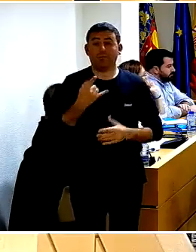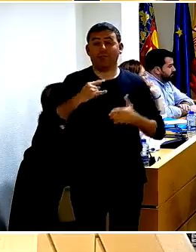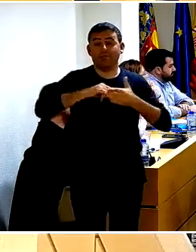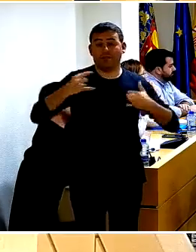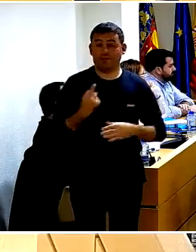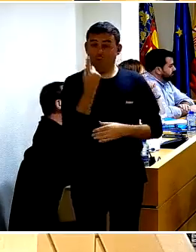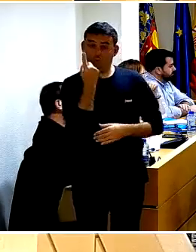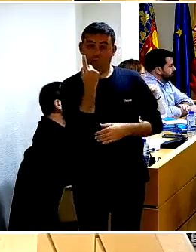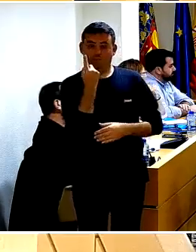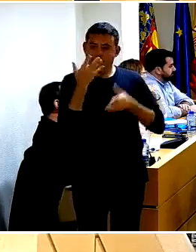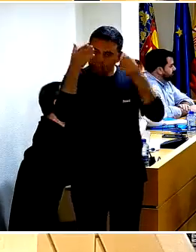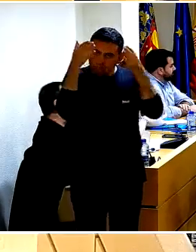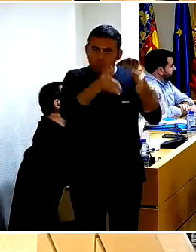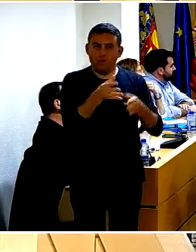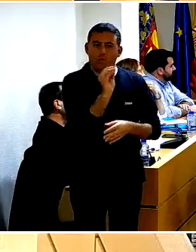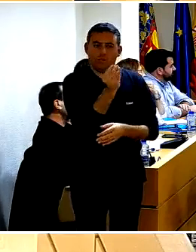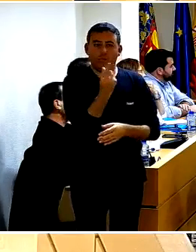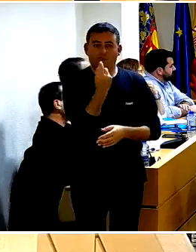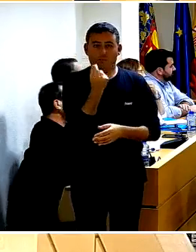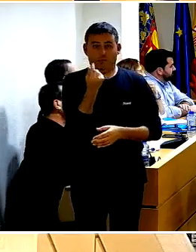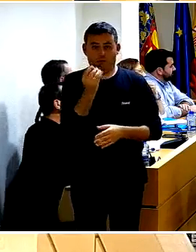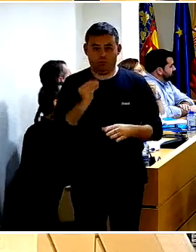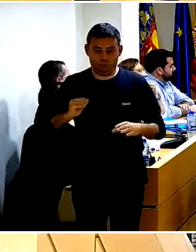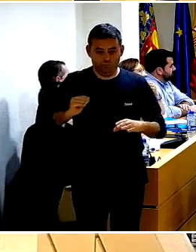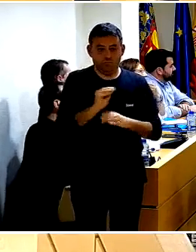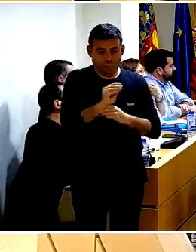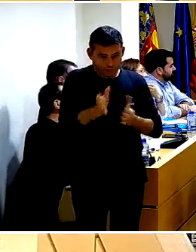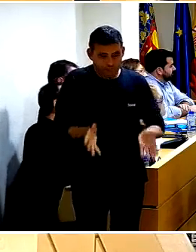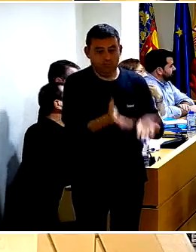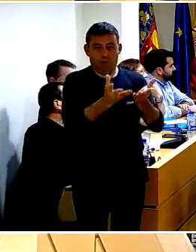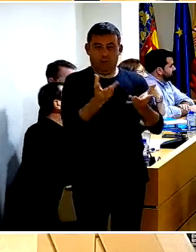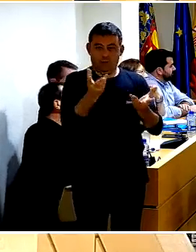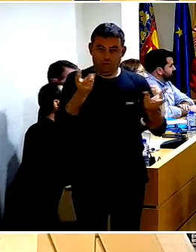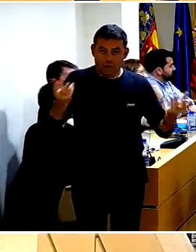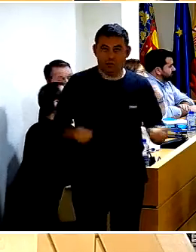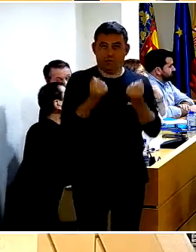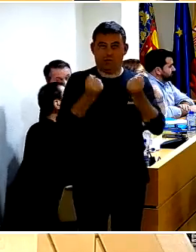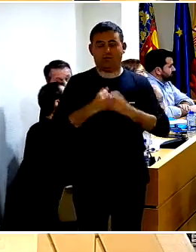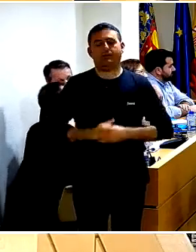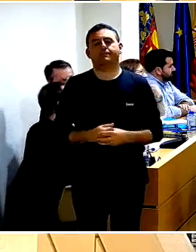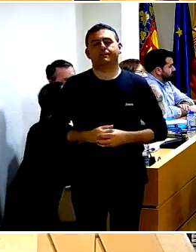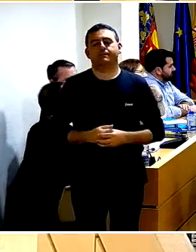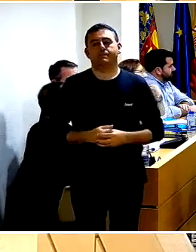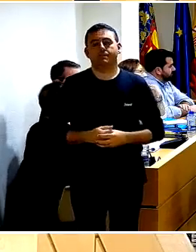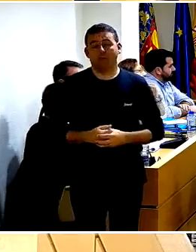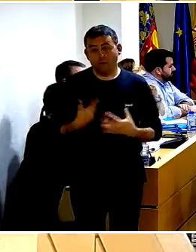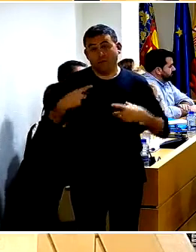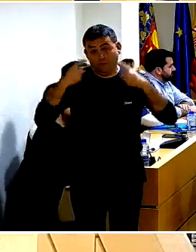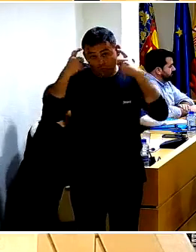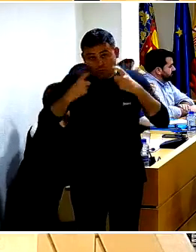hem pogut augmentar en aquest apartat, igual que hem augmentat en uns altres, el que hem pogut, que